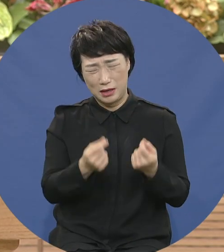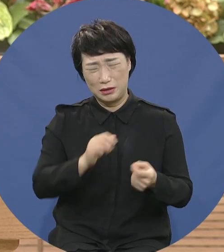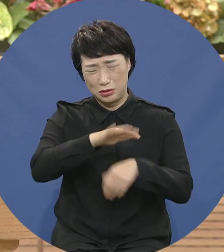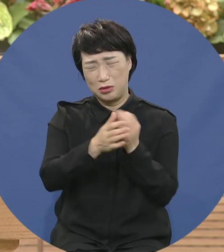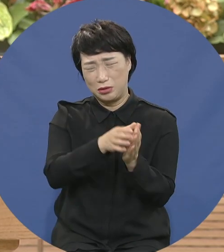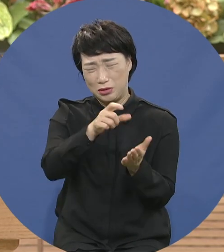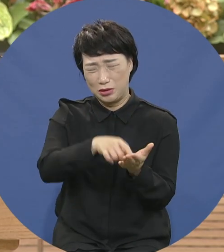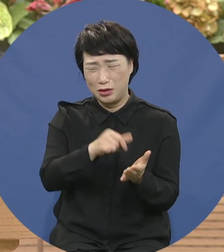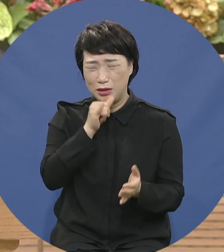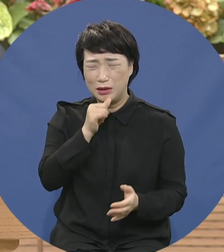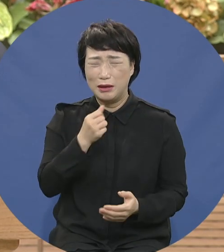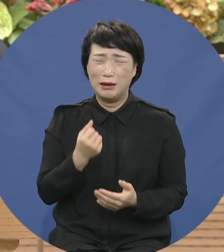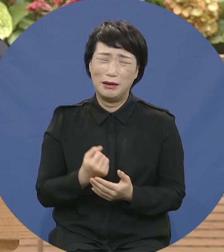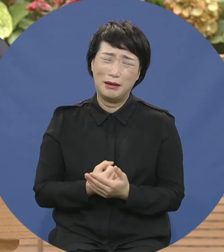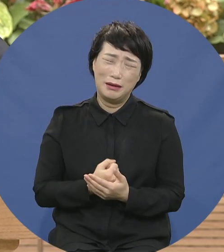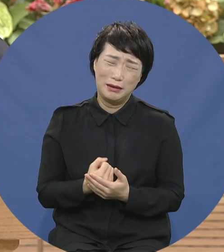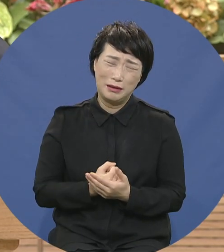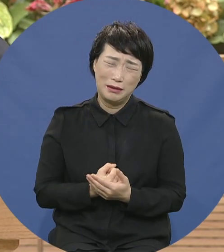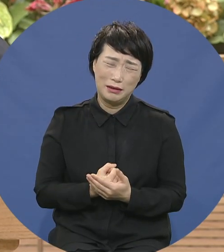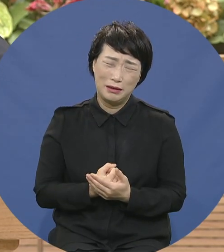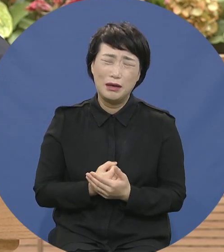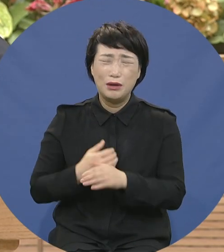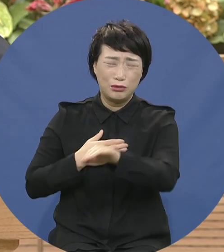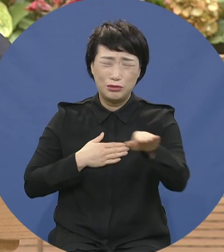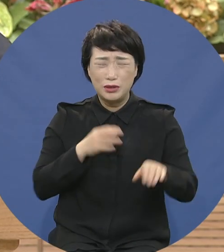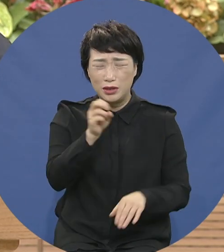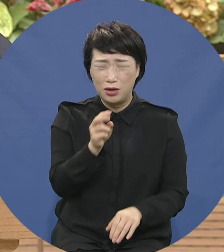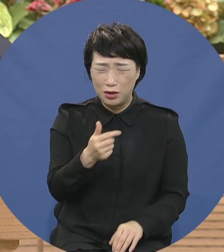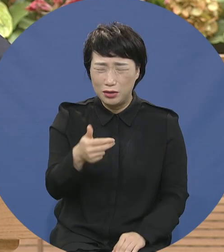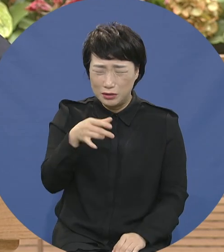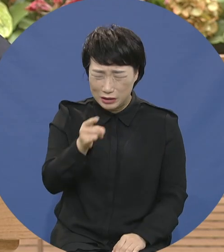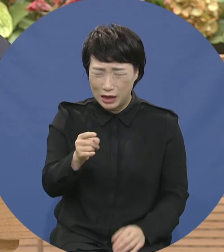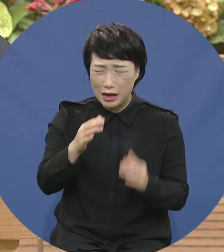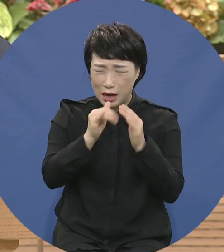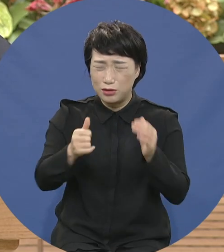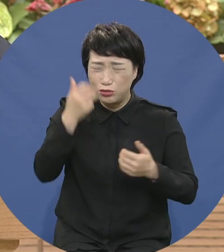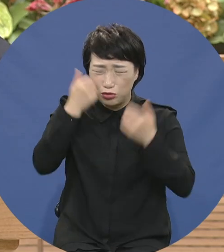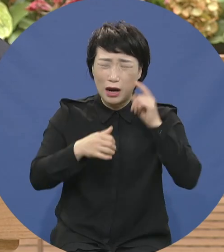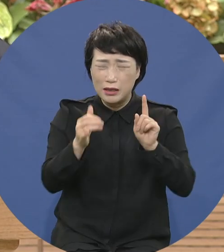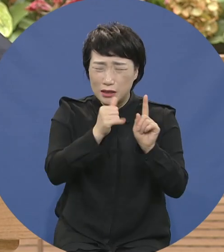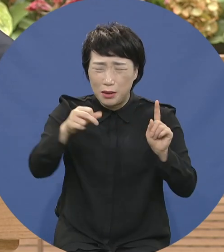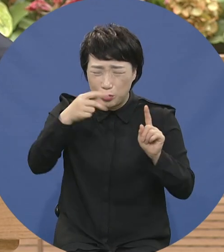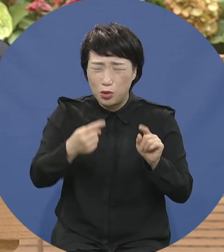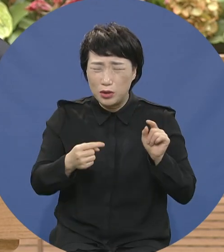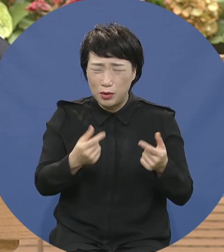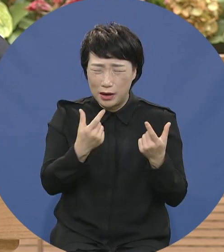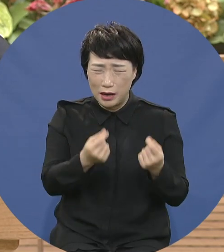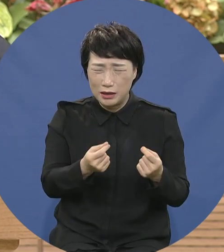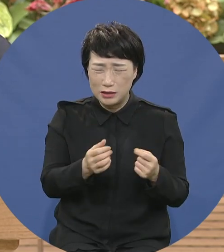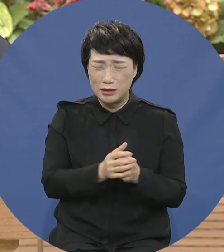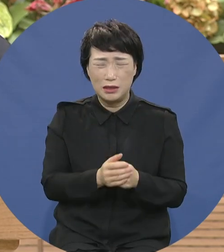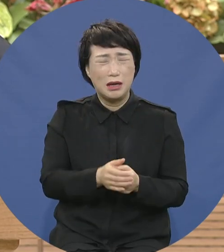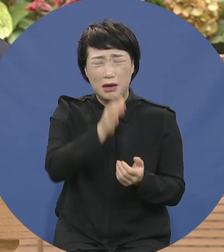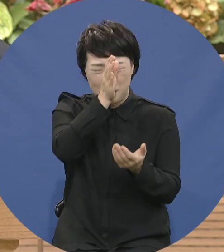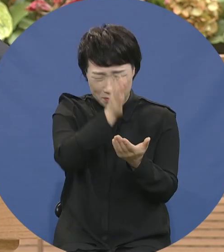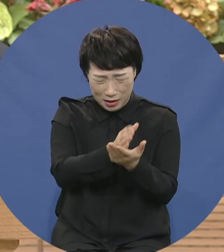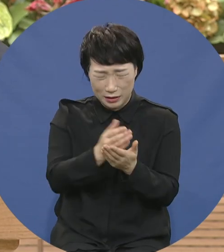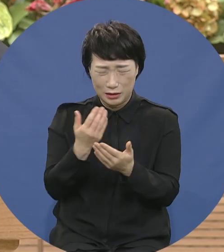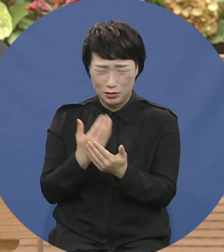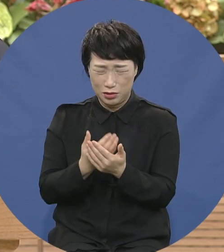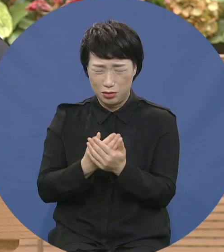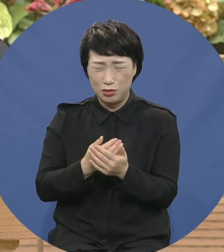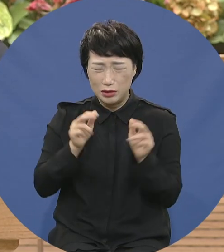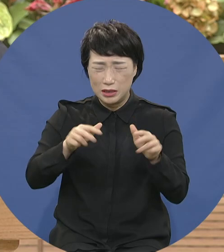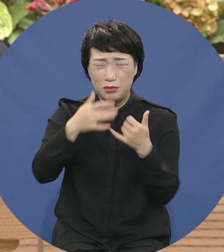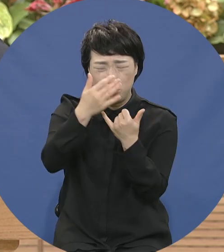성경은 말하겠습니까? 우리 연세가족 단 한 사람도 그런 사람 없게 하시고